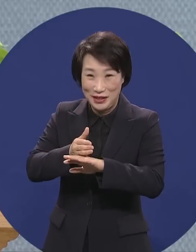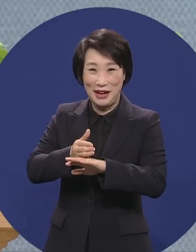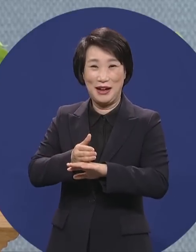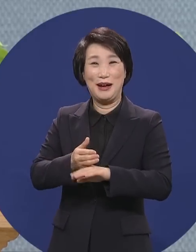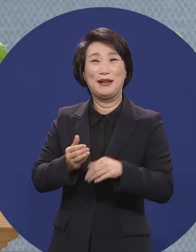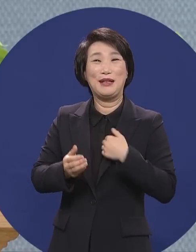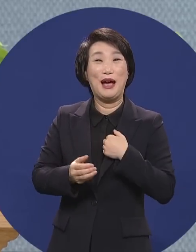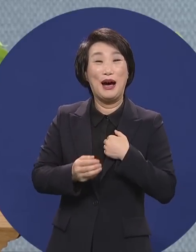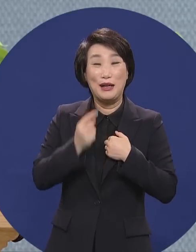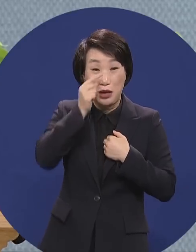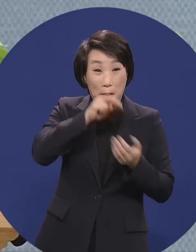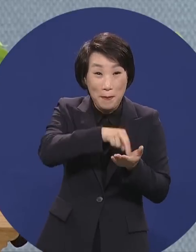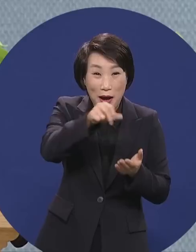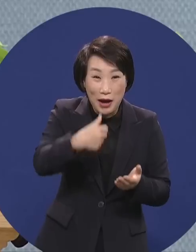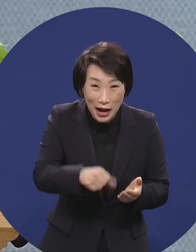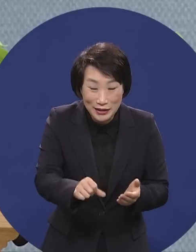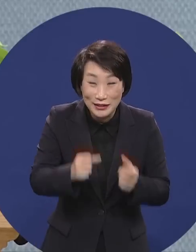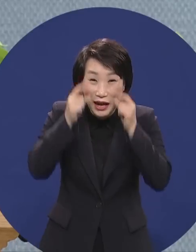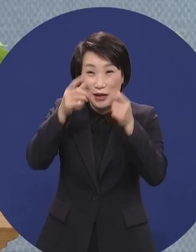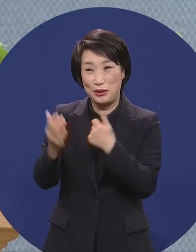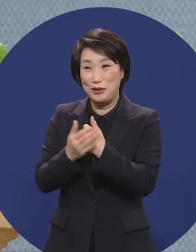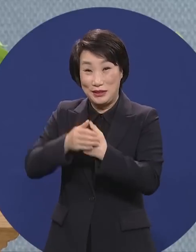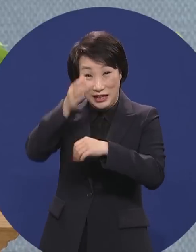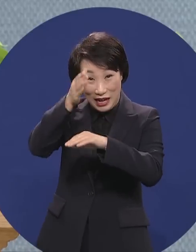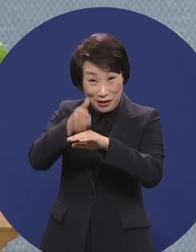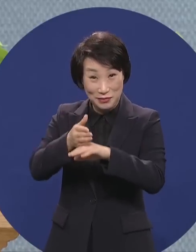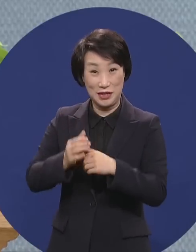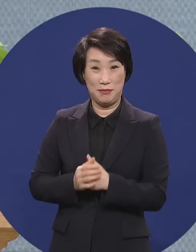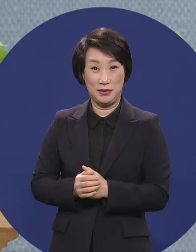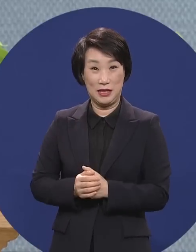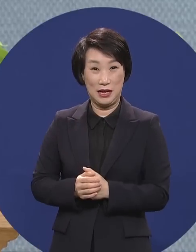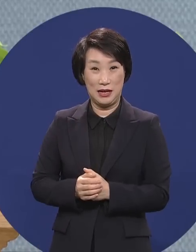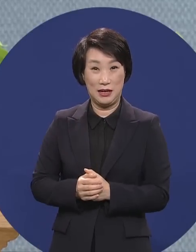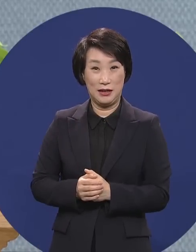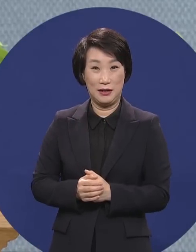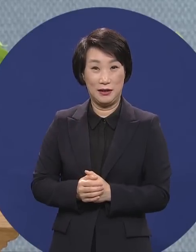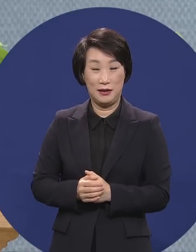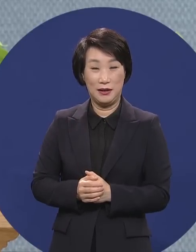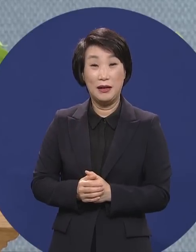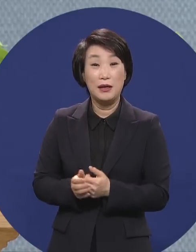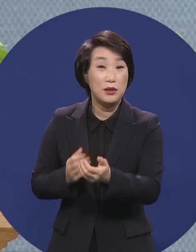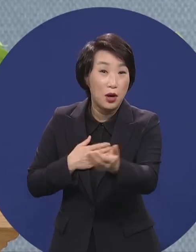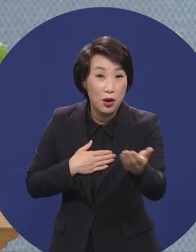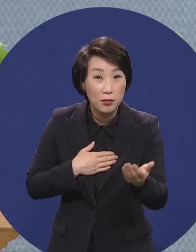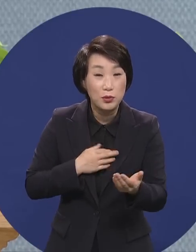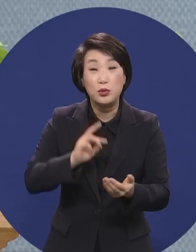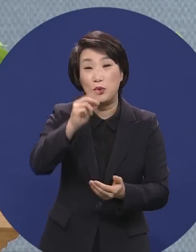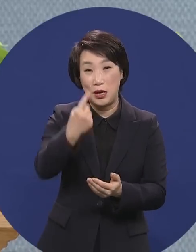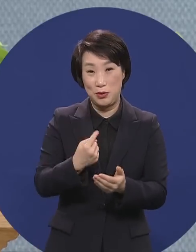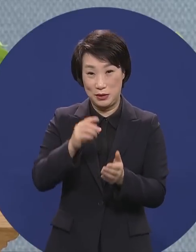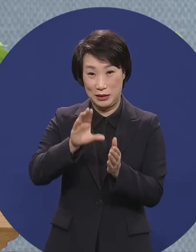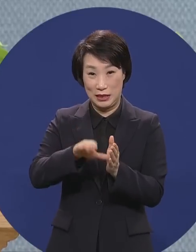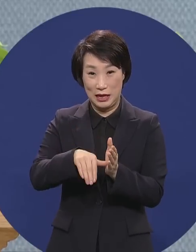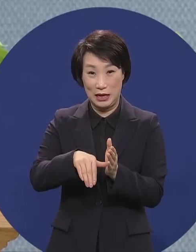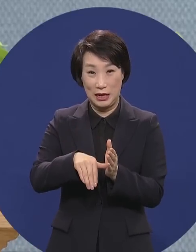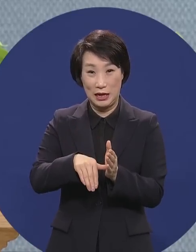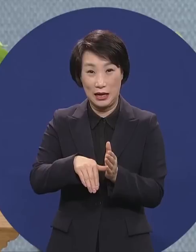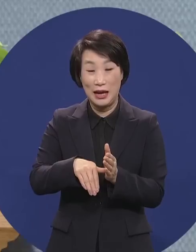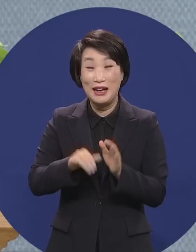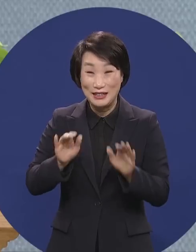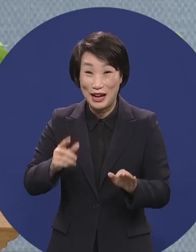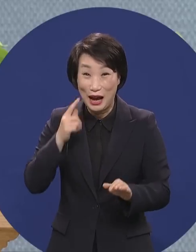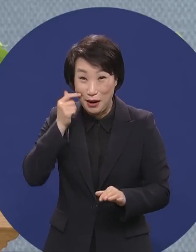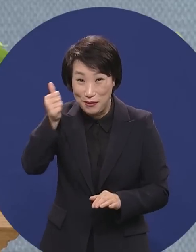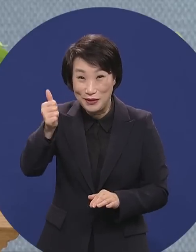감사합니다. 내가 탕자임을 알게 하시니 감사합니다. 예, 당신이 돌아올 때 그